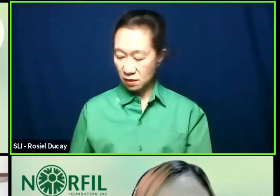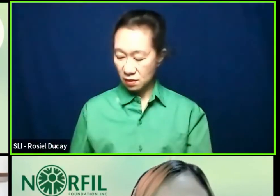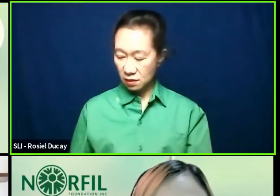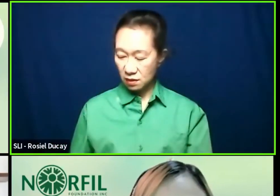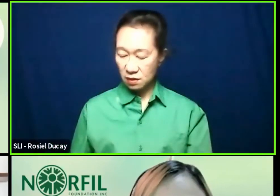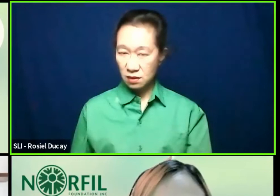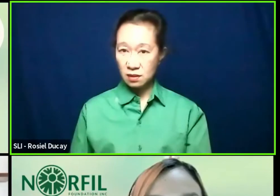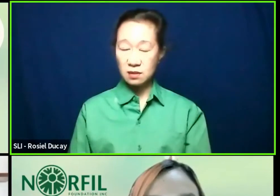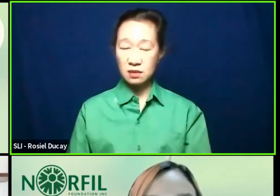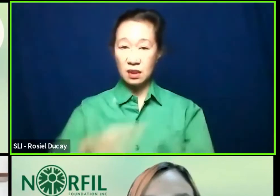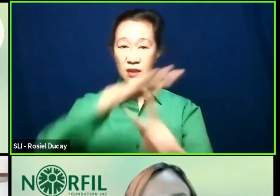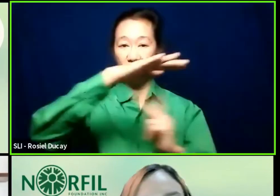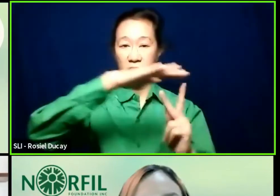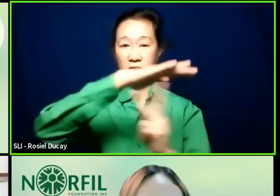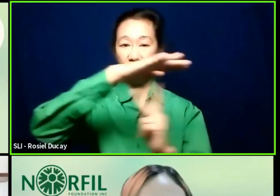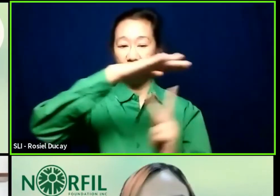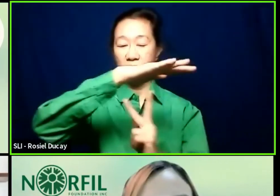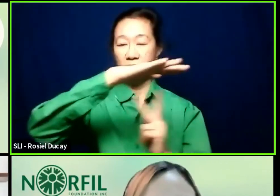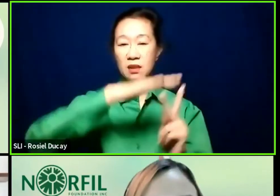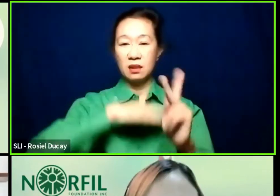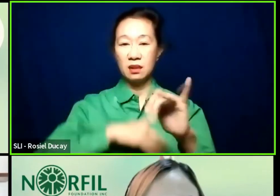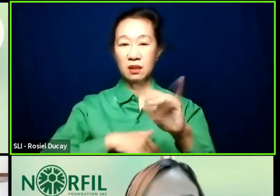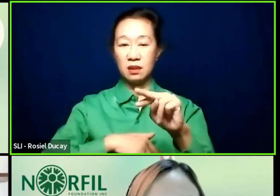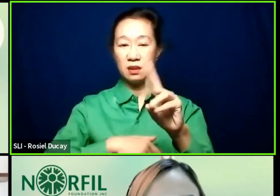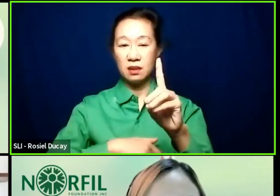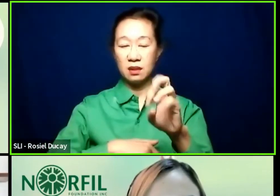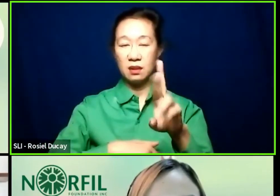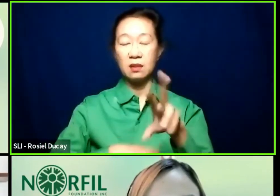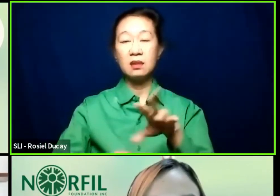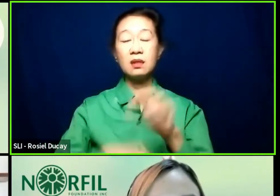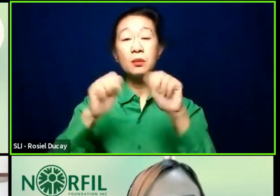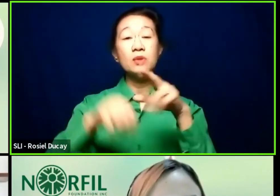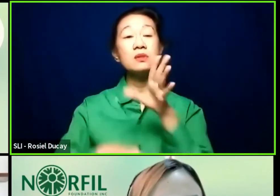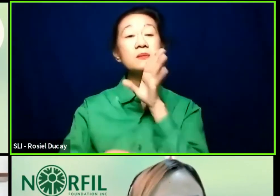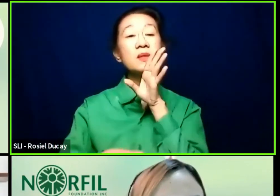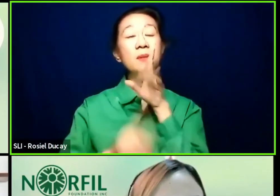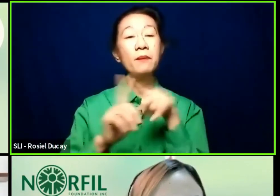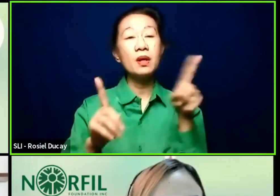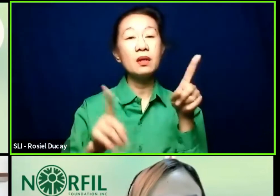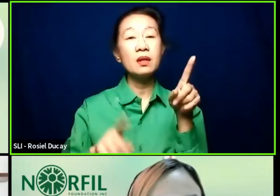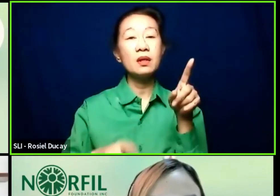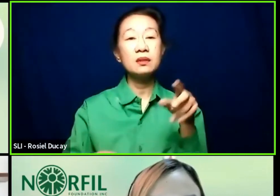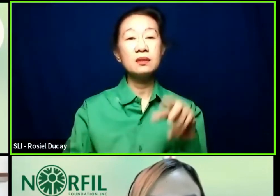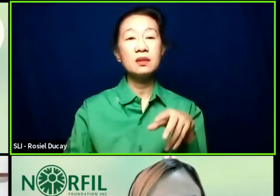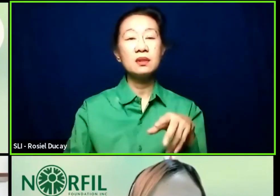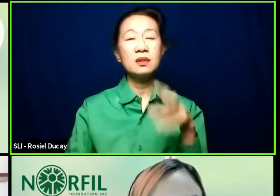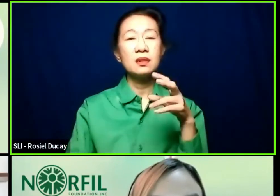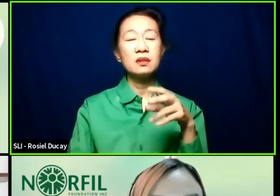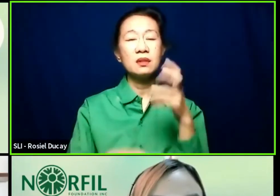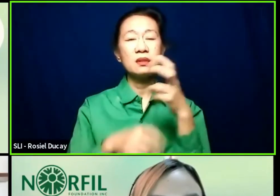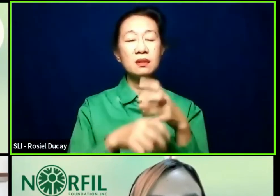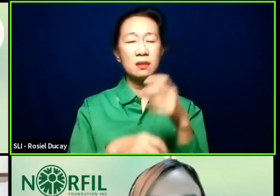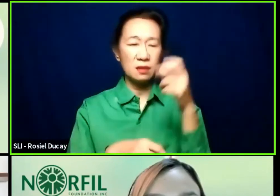CWID Kinder. Yun, nakakapagsalita naman po siya, pero hindi maintindihan ng kausap